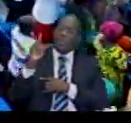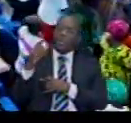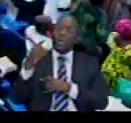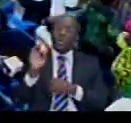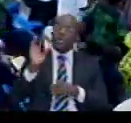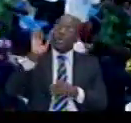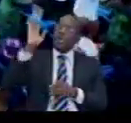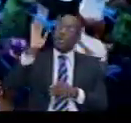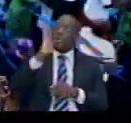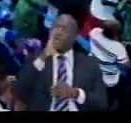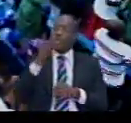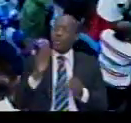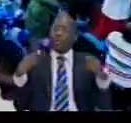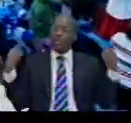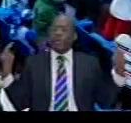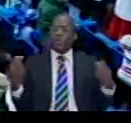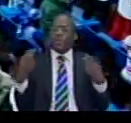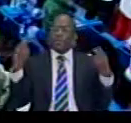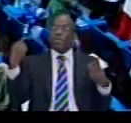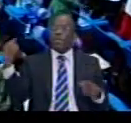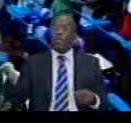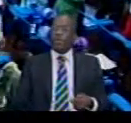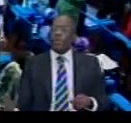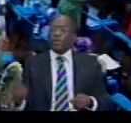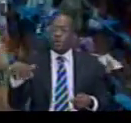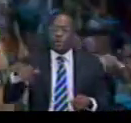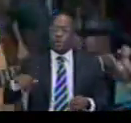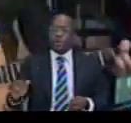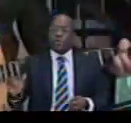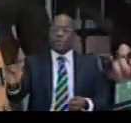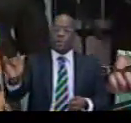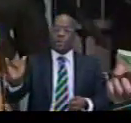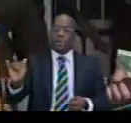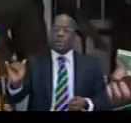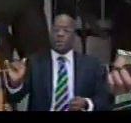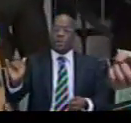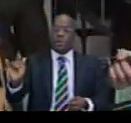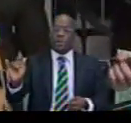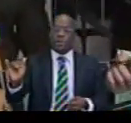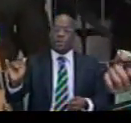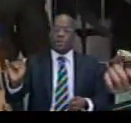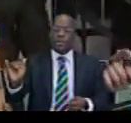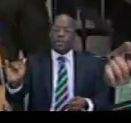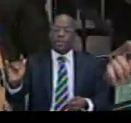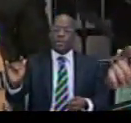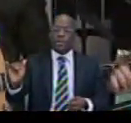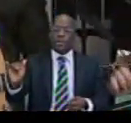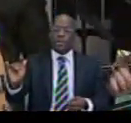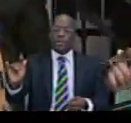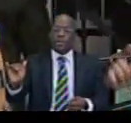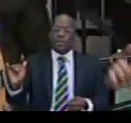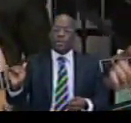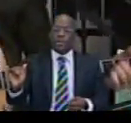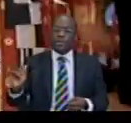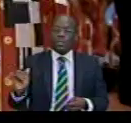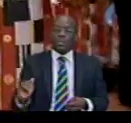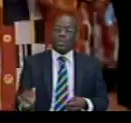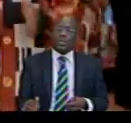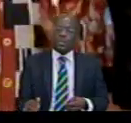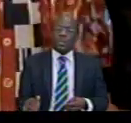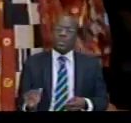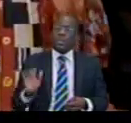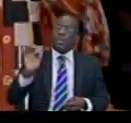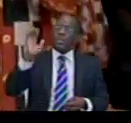À toi la victoire pour l'éternité. Une autre fois.